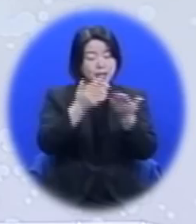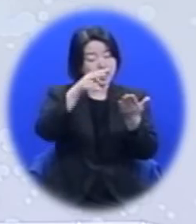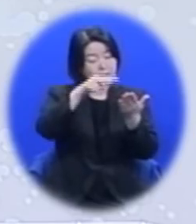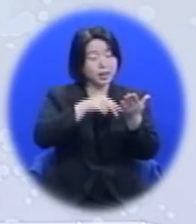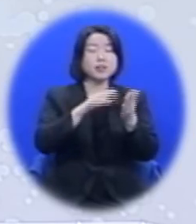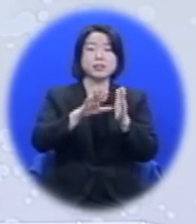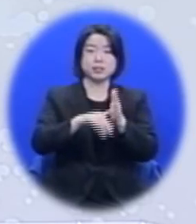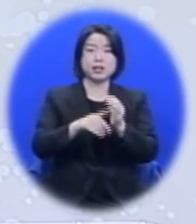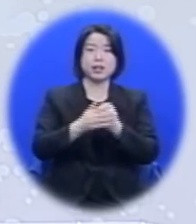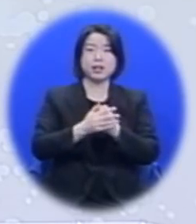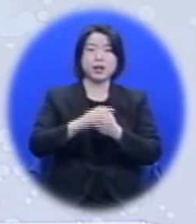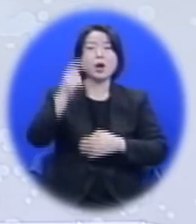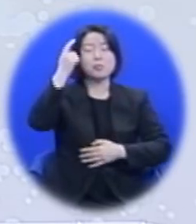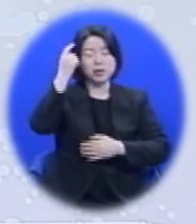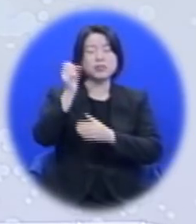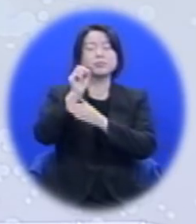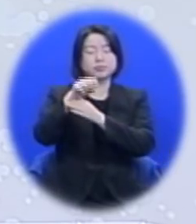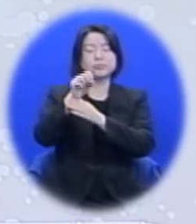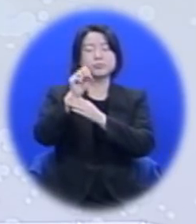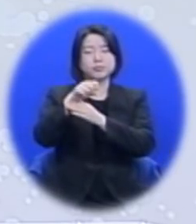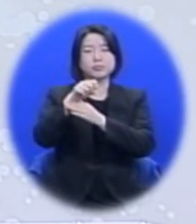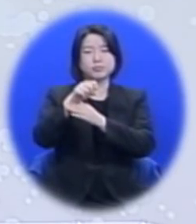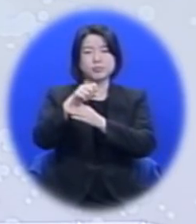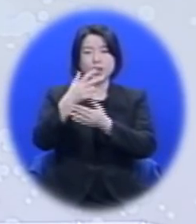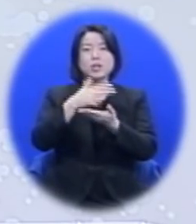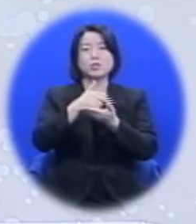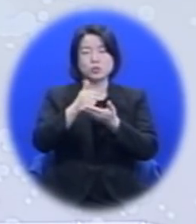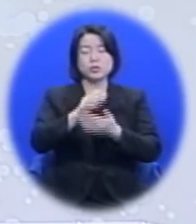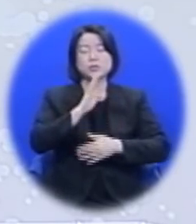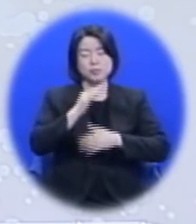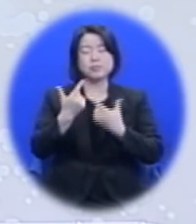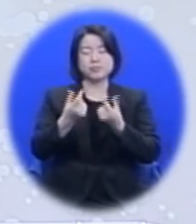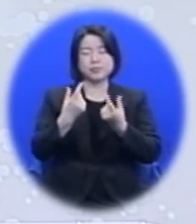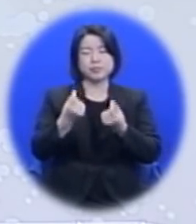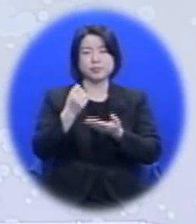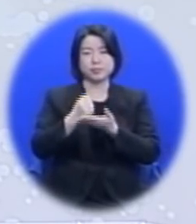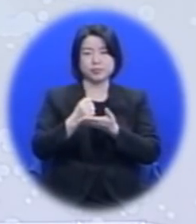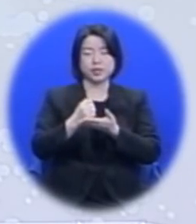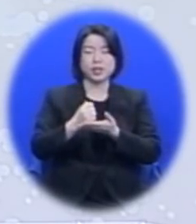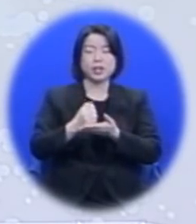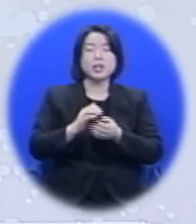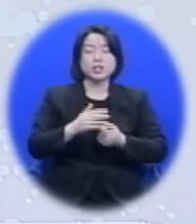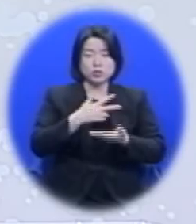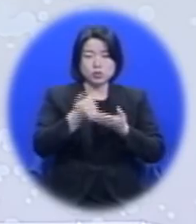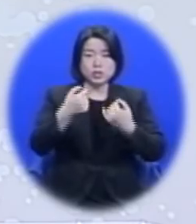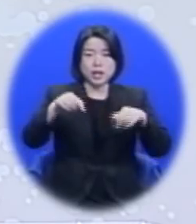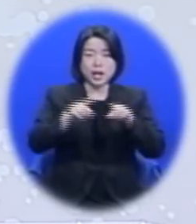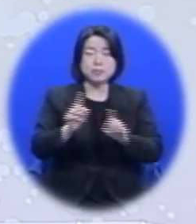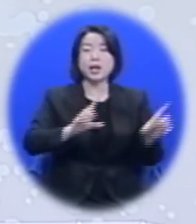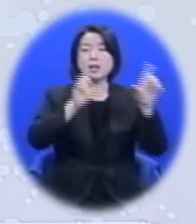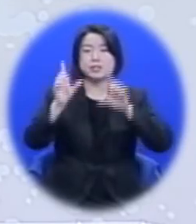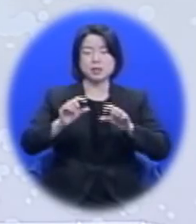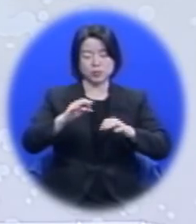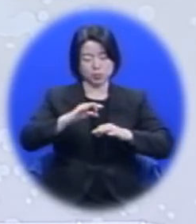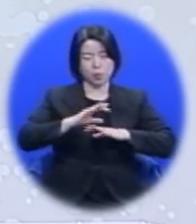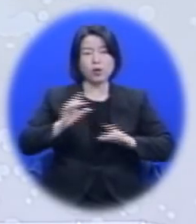읽으면서 머리가 끄덕거려져요. 주님 그러신 분이지. 정말 주님과 함께하는 삶은 놀라운